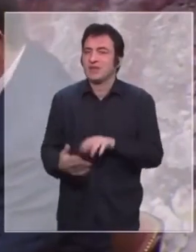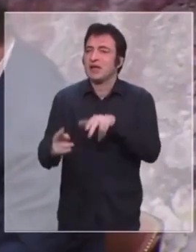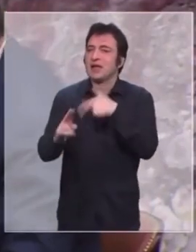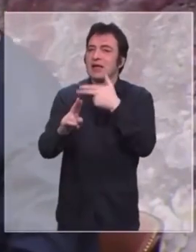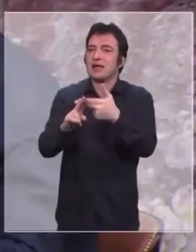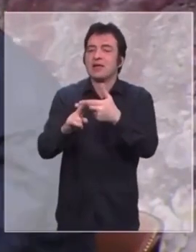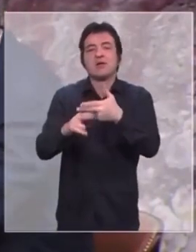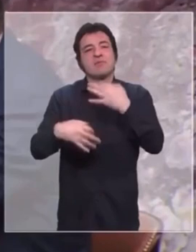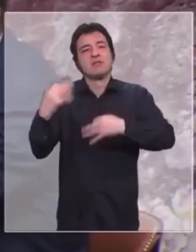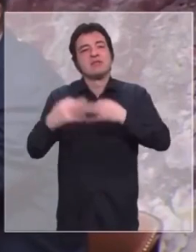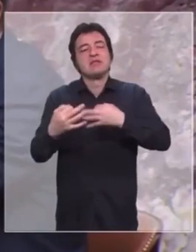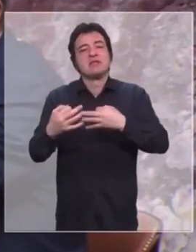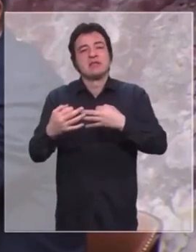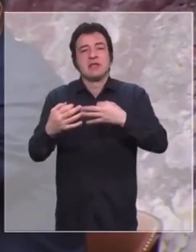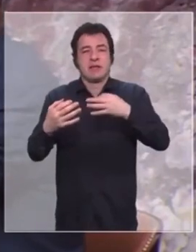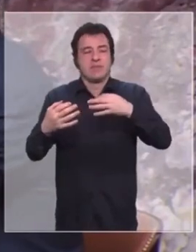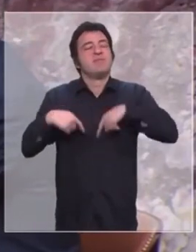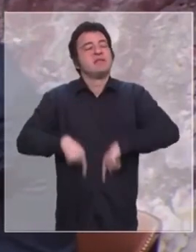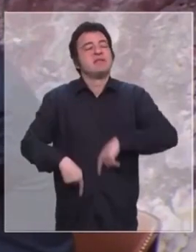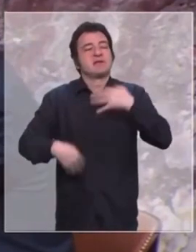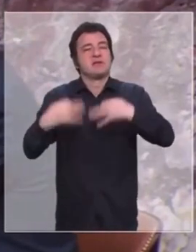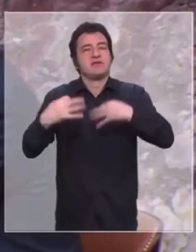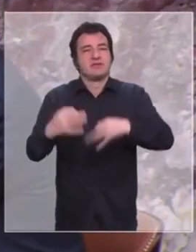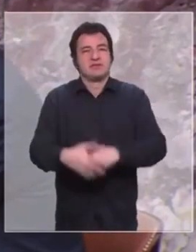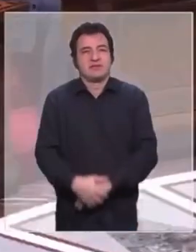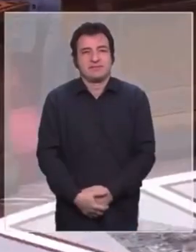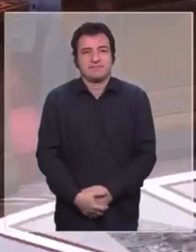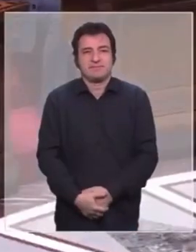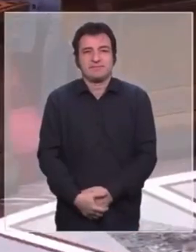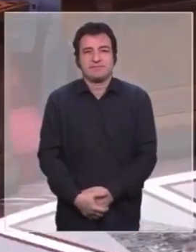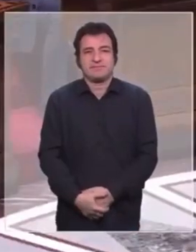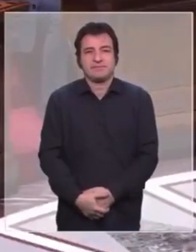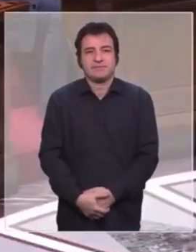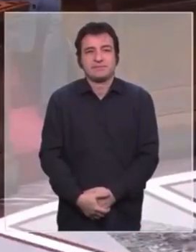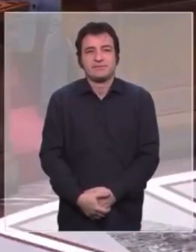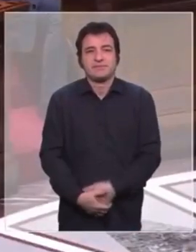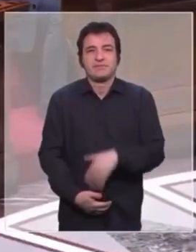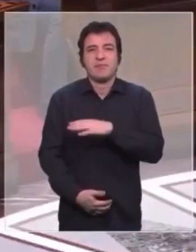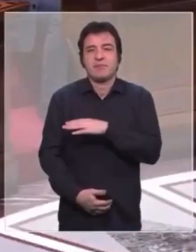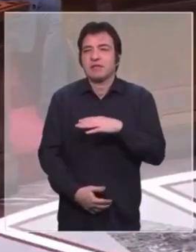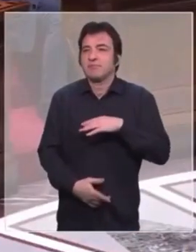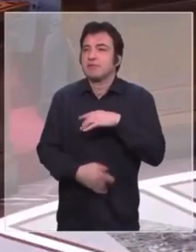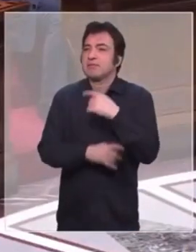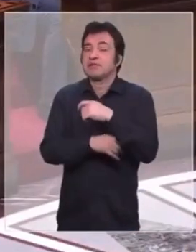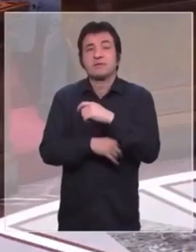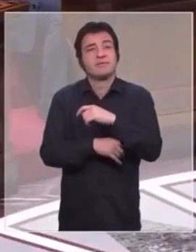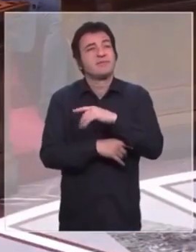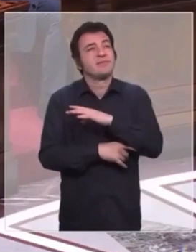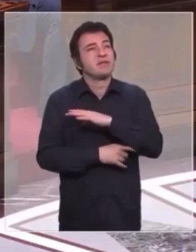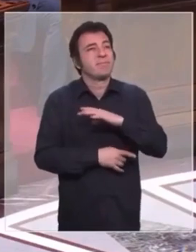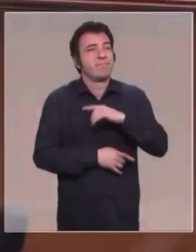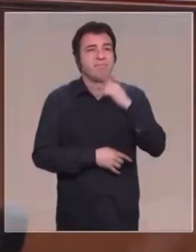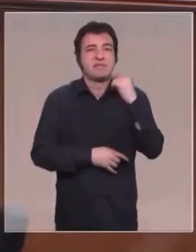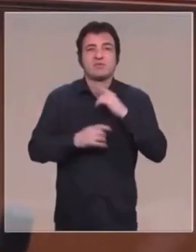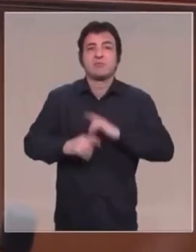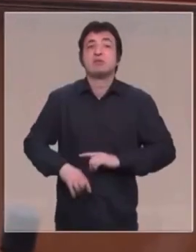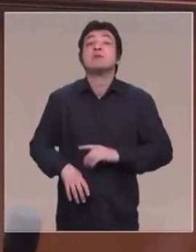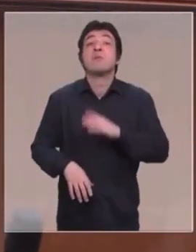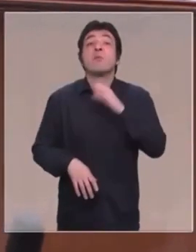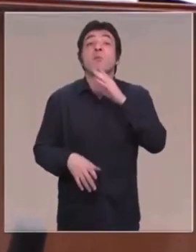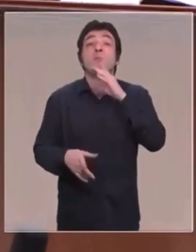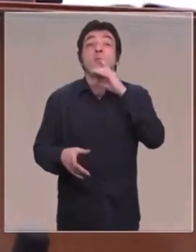des Sceaux et ministre de la Justice. Madame la Présidente, Mesdames, Messieurs les députés, Monsieur le député